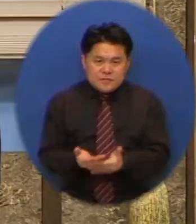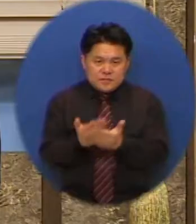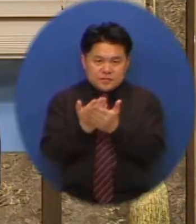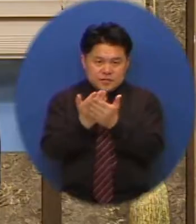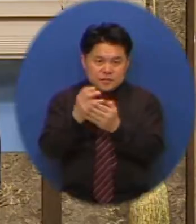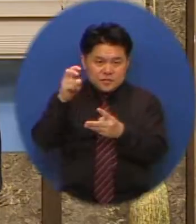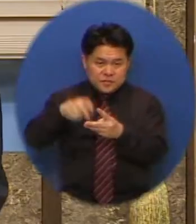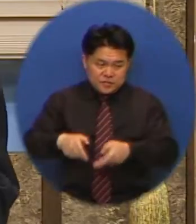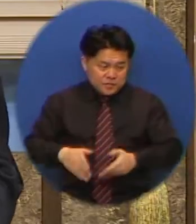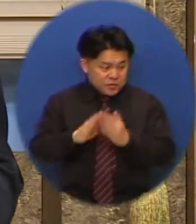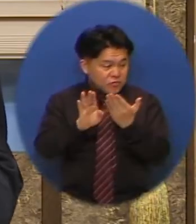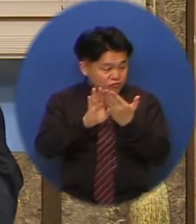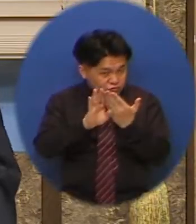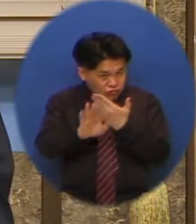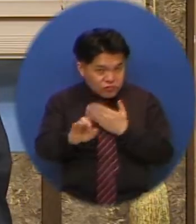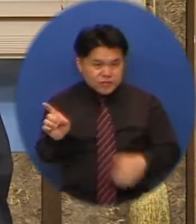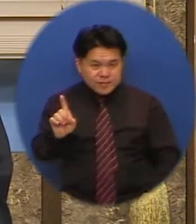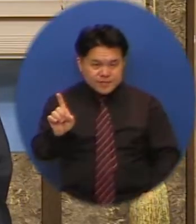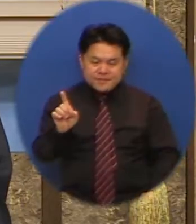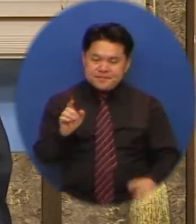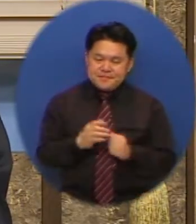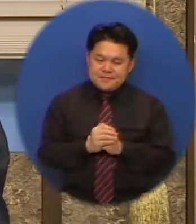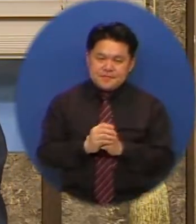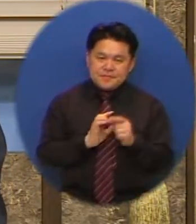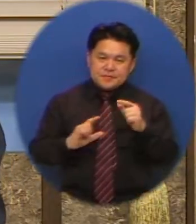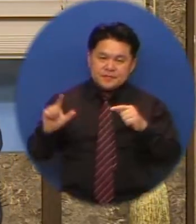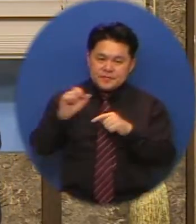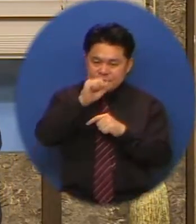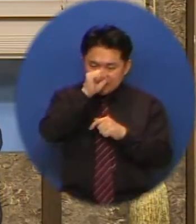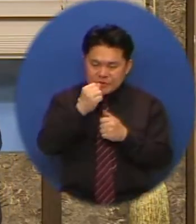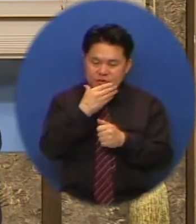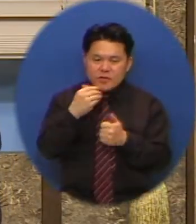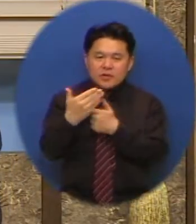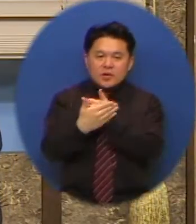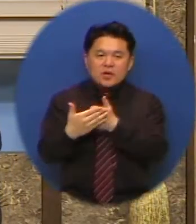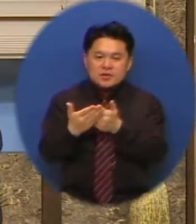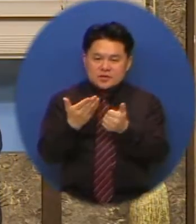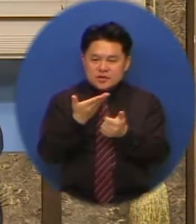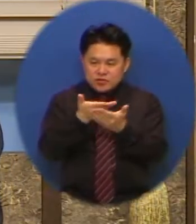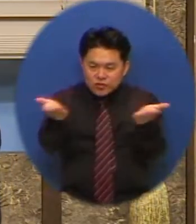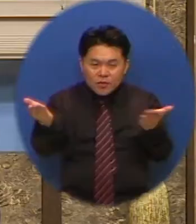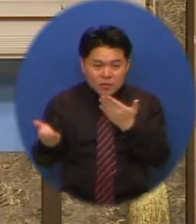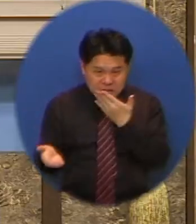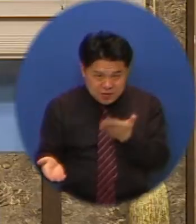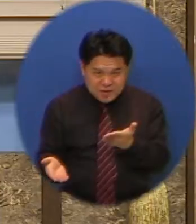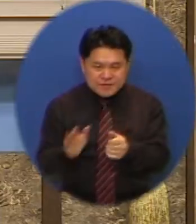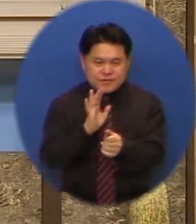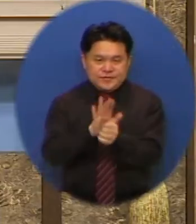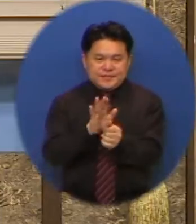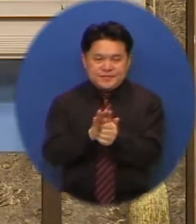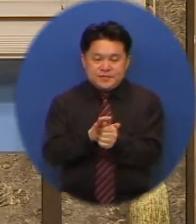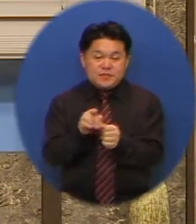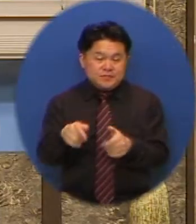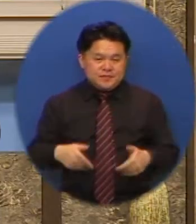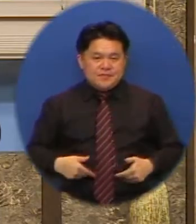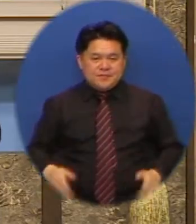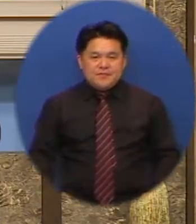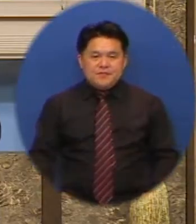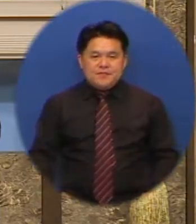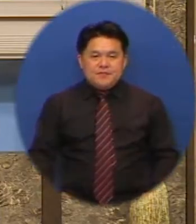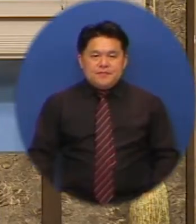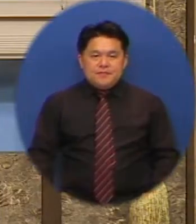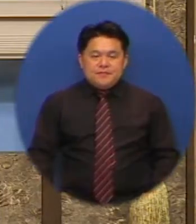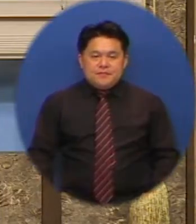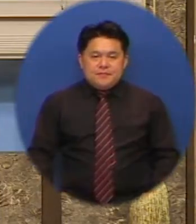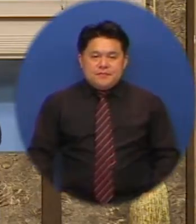센터를 만들어가지고 예. 이분들이 보다 좋은 복지 서비스를 할 수 있도록 지원을 하는. 그래서